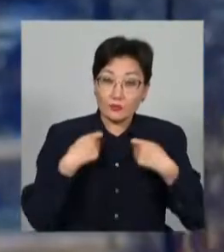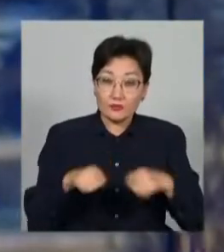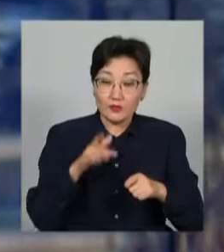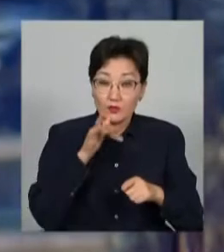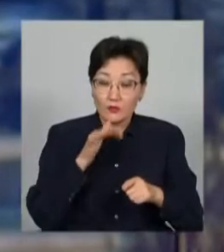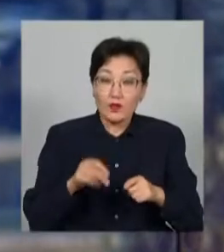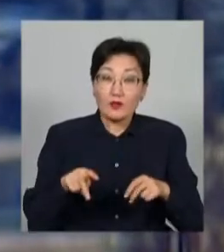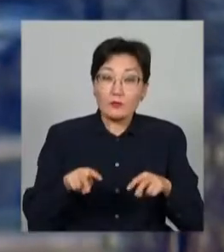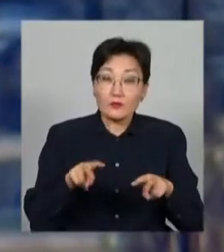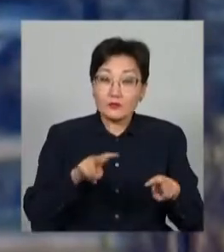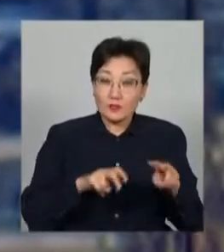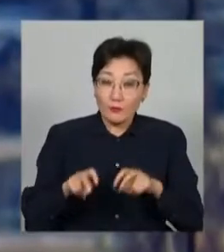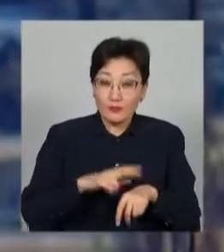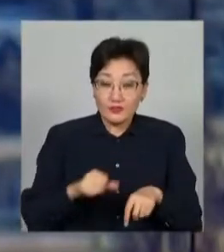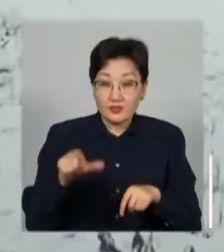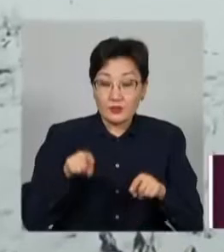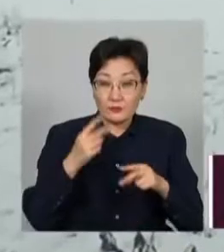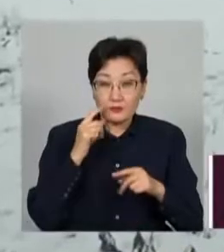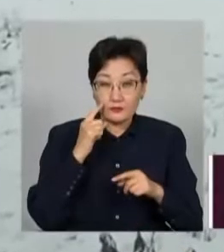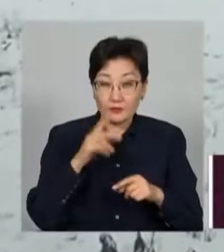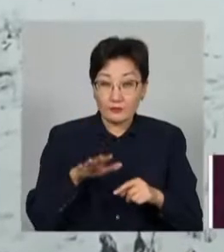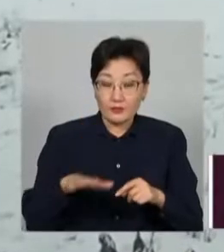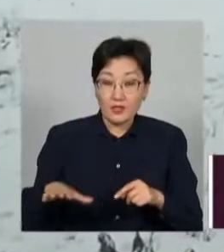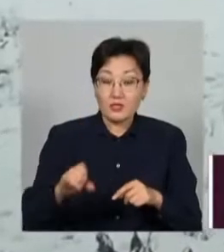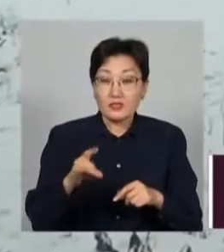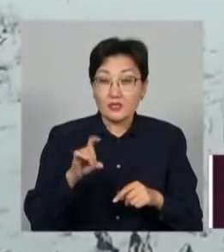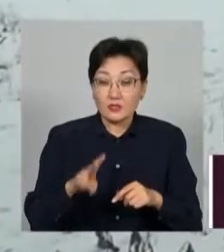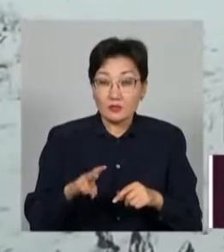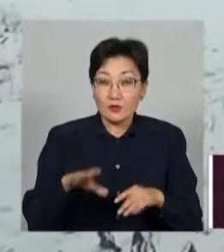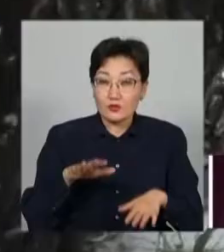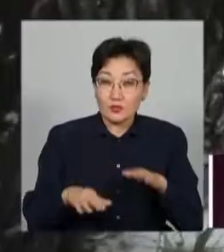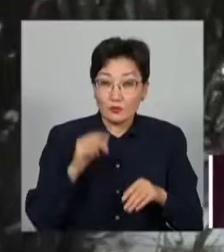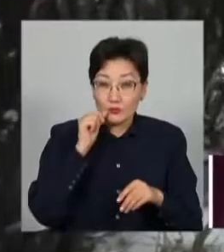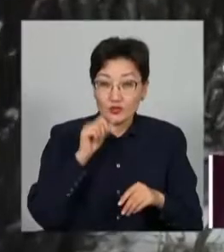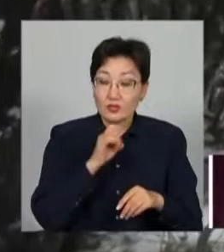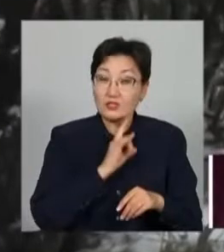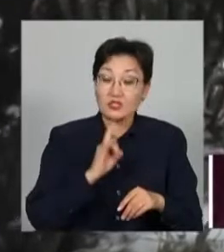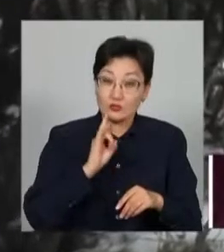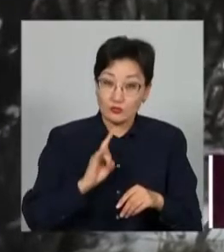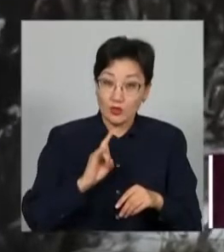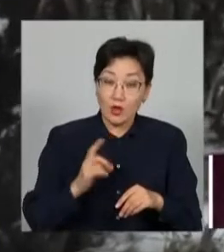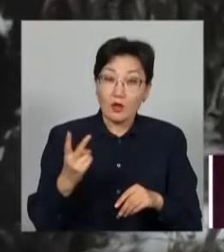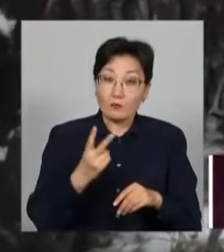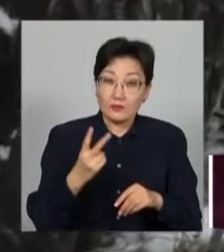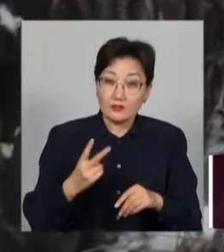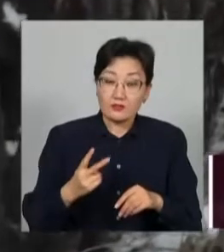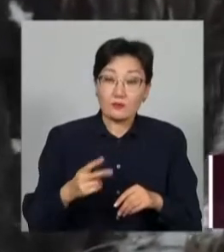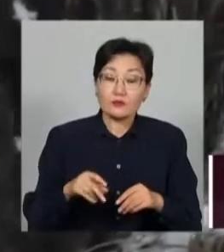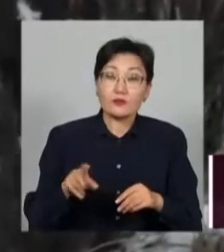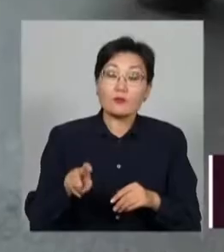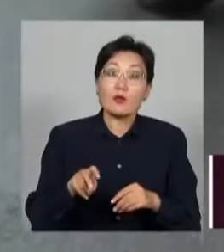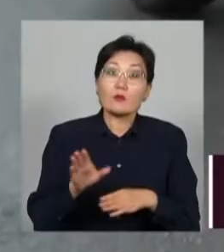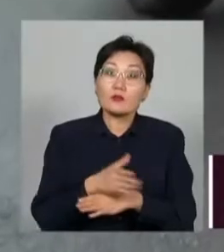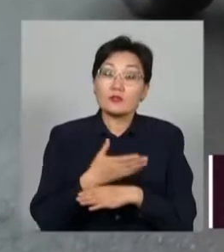время патрулирования полицейские заметили в микрорайоне Сайран сомнительных мужчину и женщину. Пара неспешно бродила по